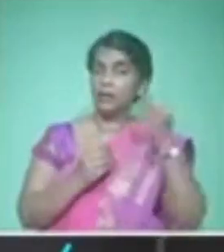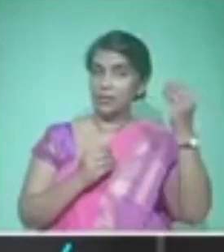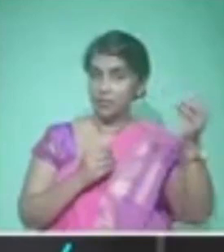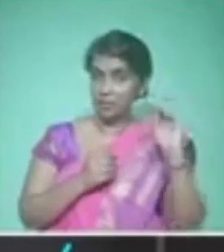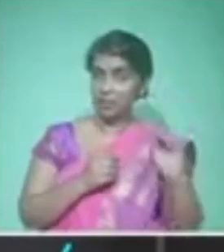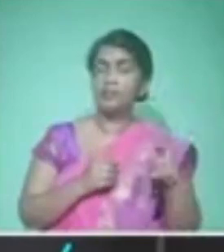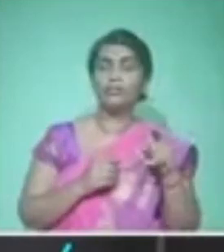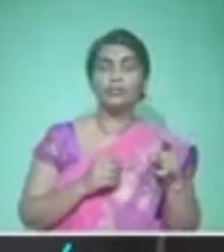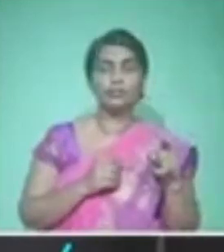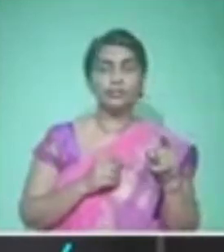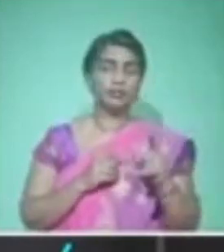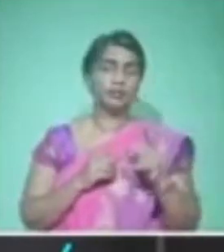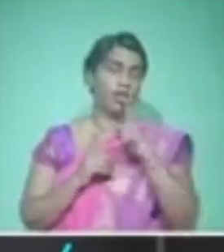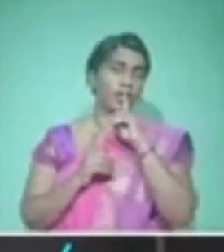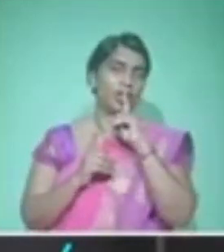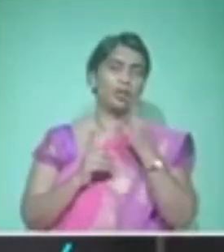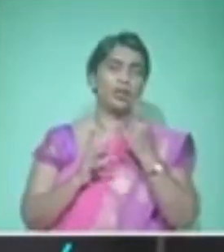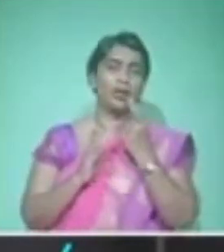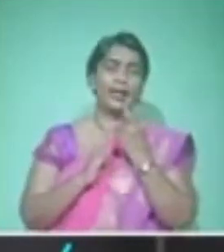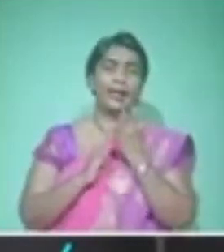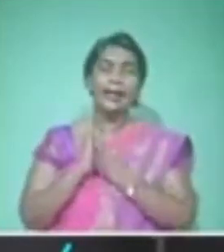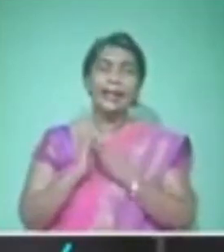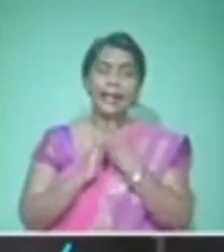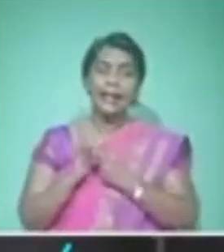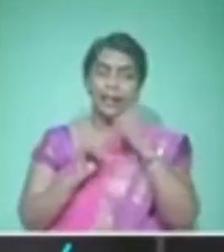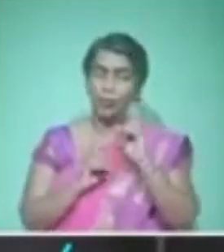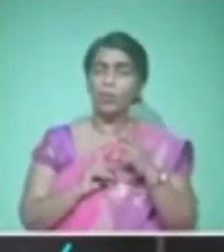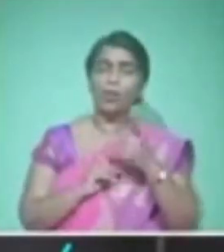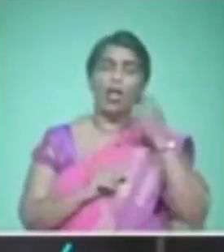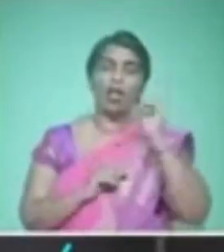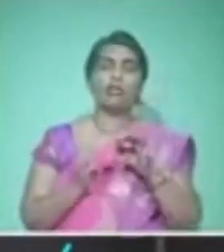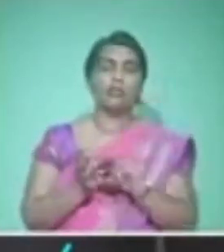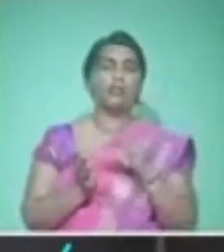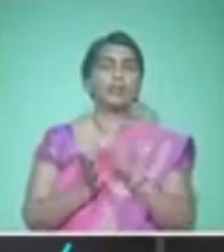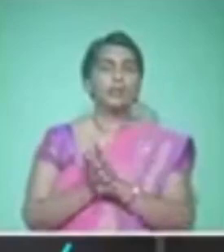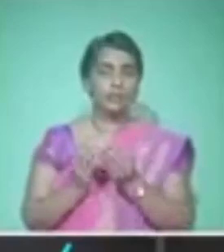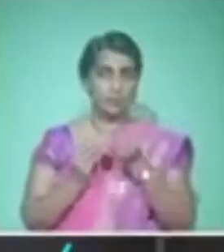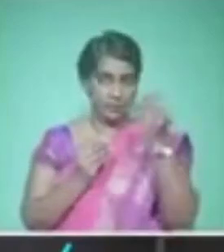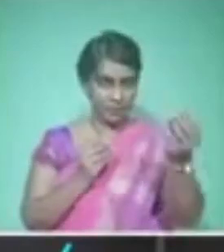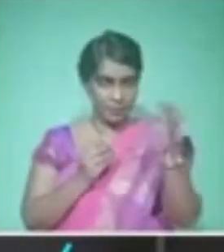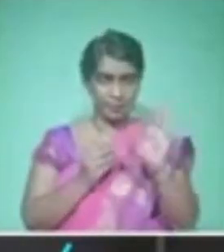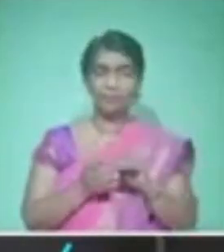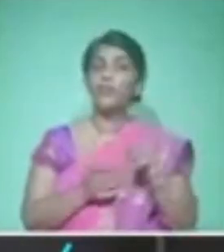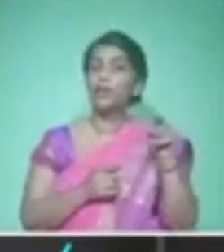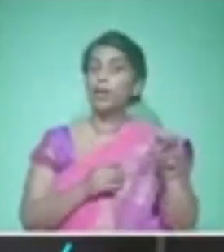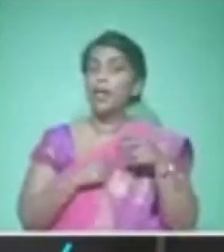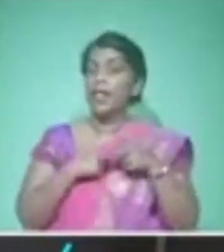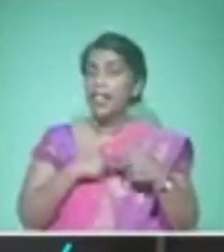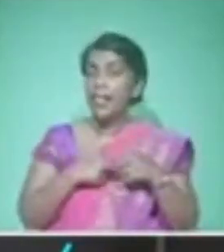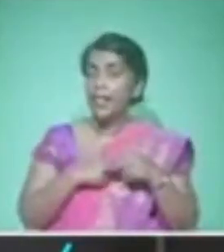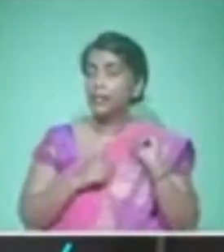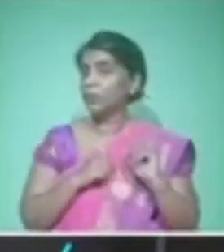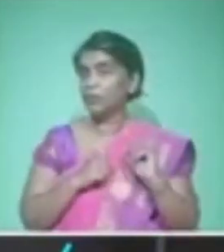තියෙන්නේ conditional approval එකක්. ඒ කියන්නේ කොන්දේසි සහිත අනුමතියක් තමයි PUCSL එකෙන් දීලා තියෙන්නේ. ඒකට හේතුවක්